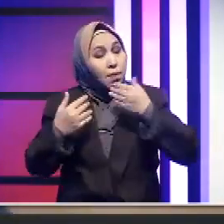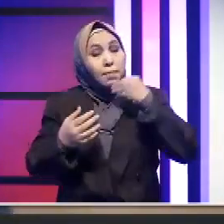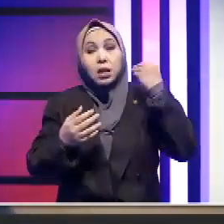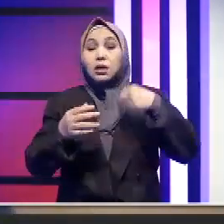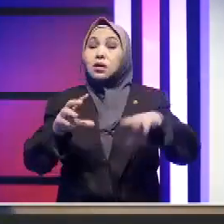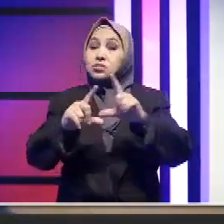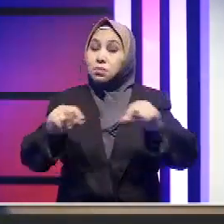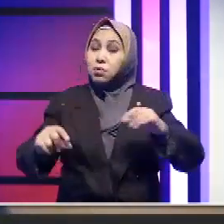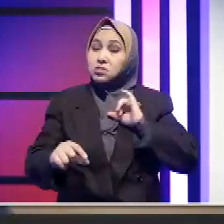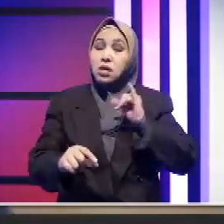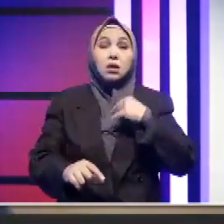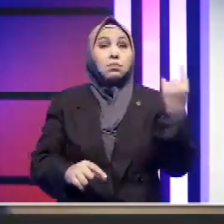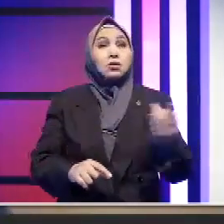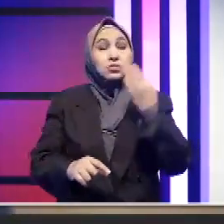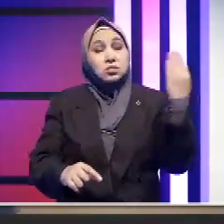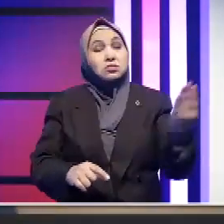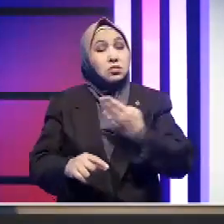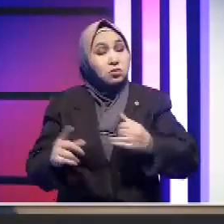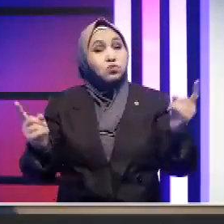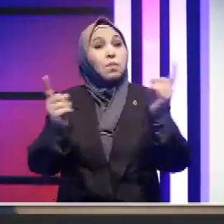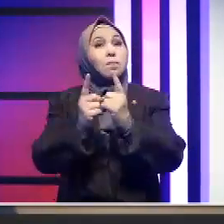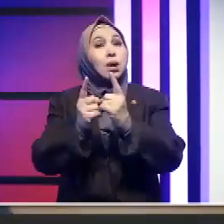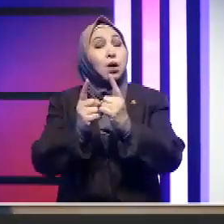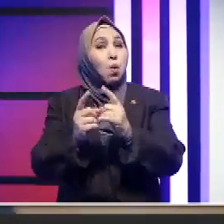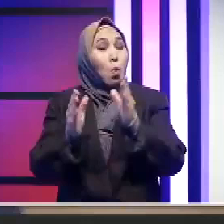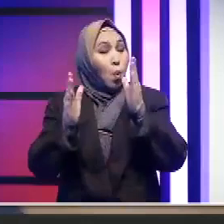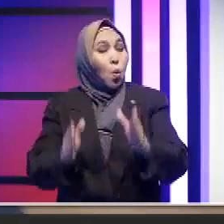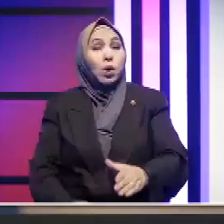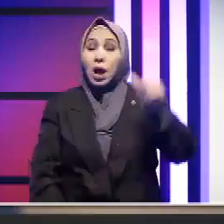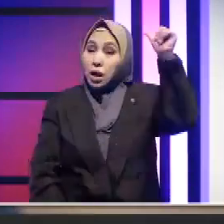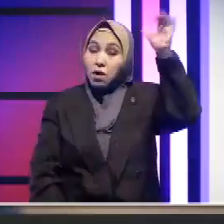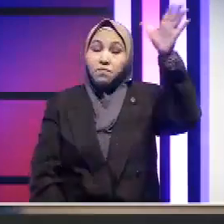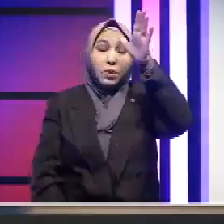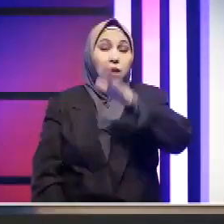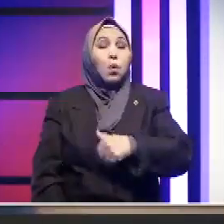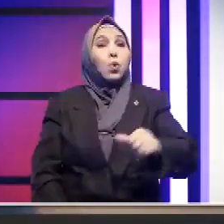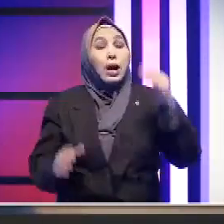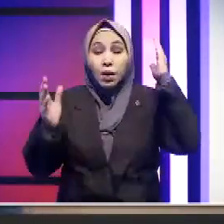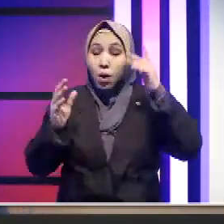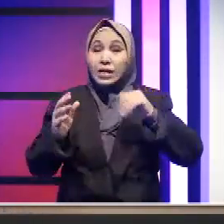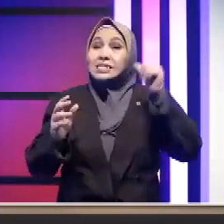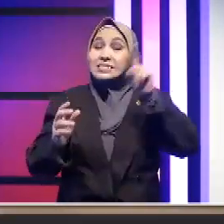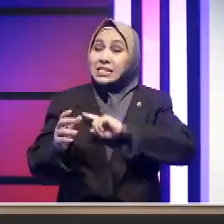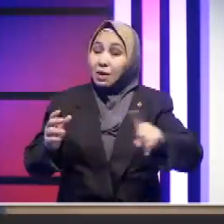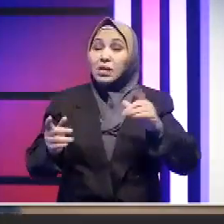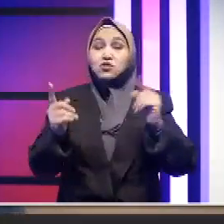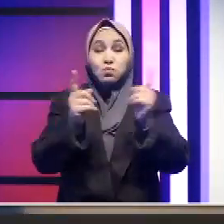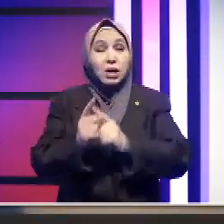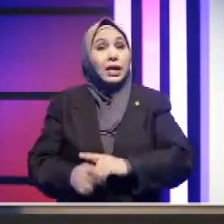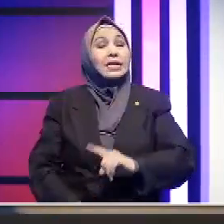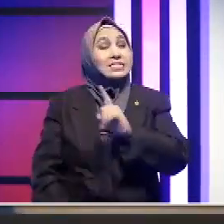saya selalunya jumpa orang muslim bercorak Indonesia oleh Malaysia dan juga orang